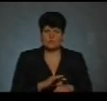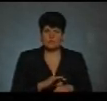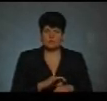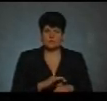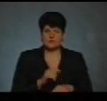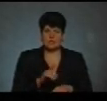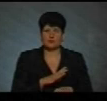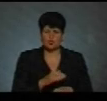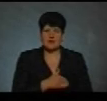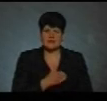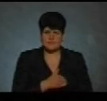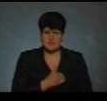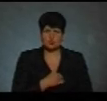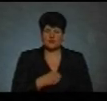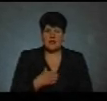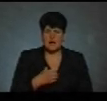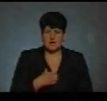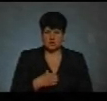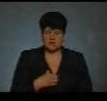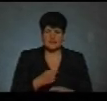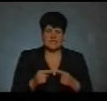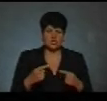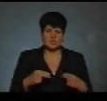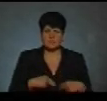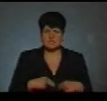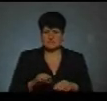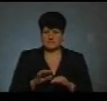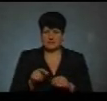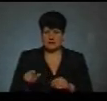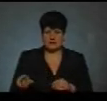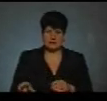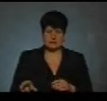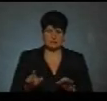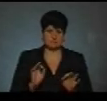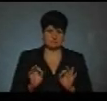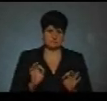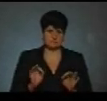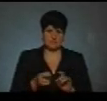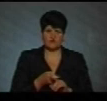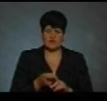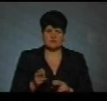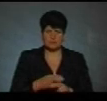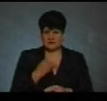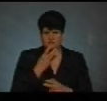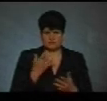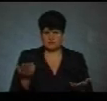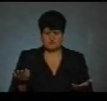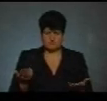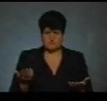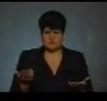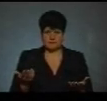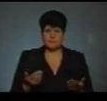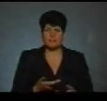була температура, кашель. Інші працівники переносили інфекцію безсимптомно.